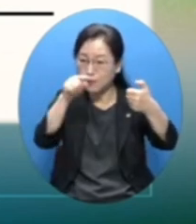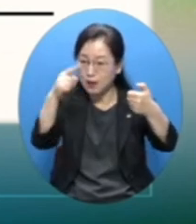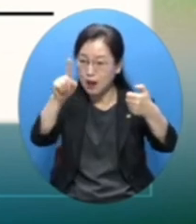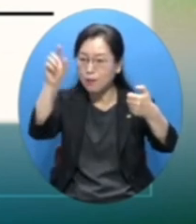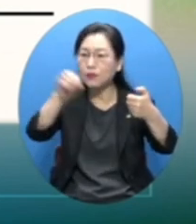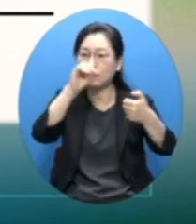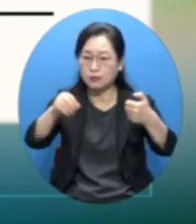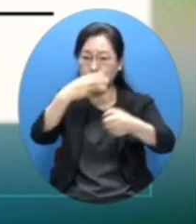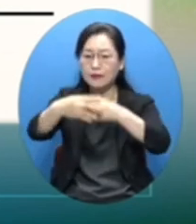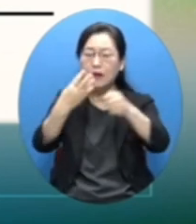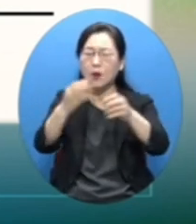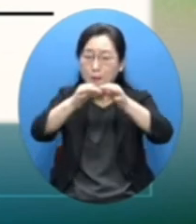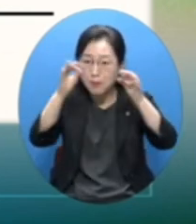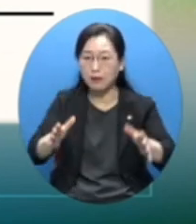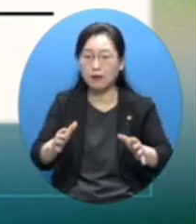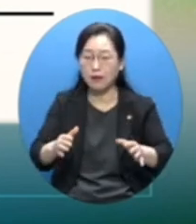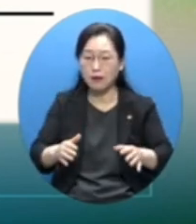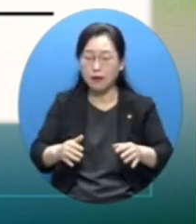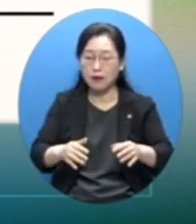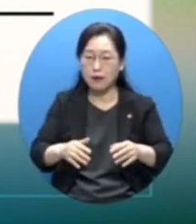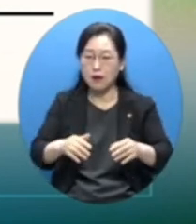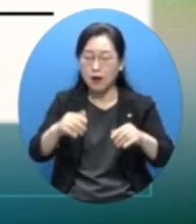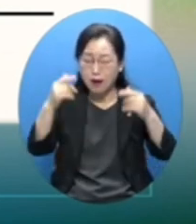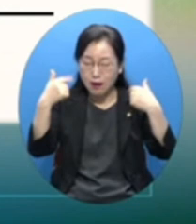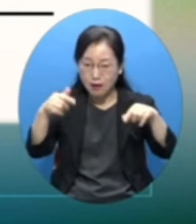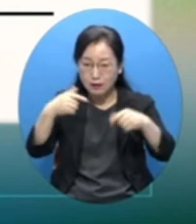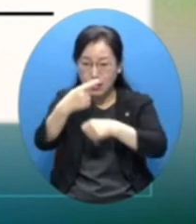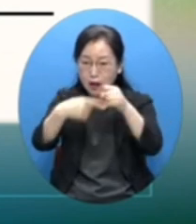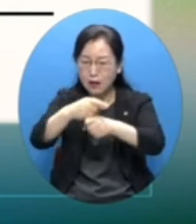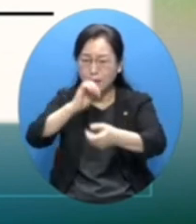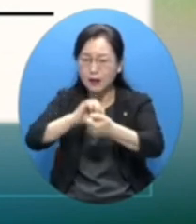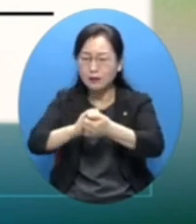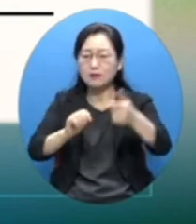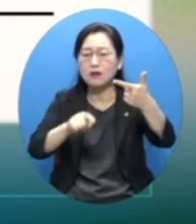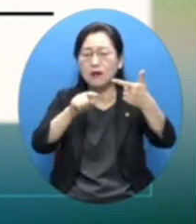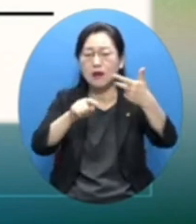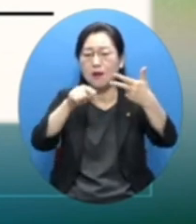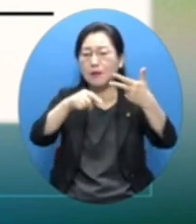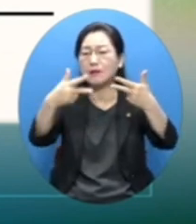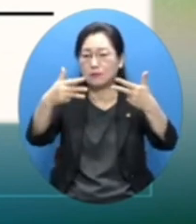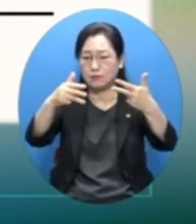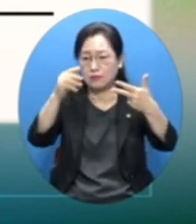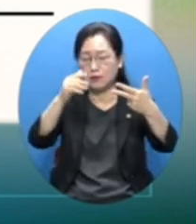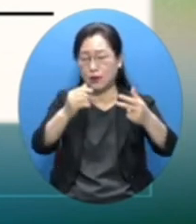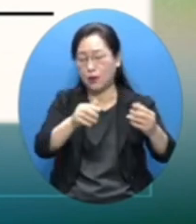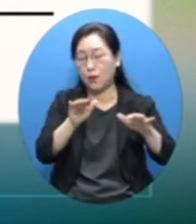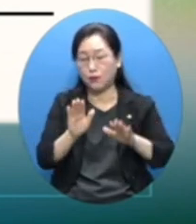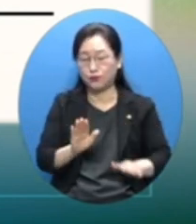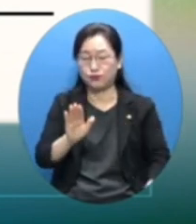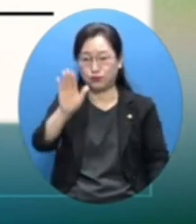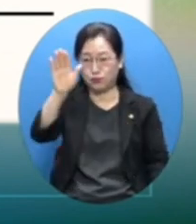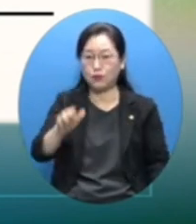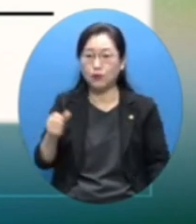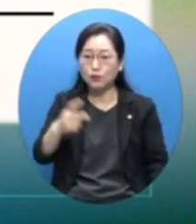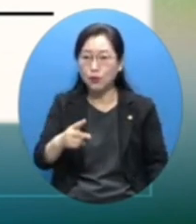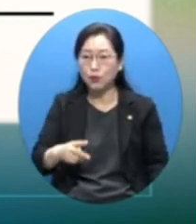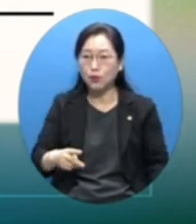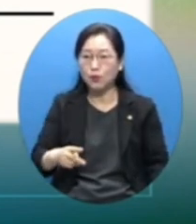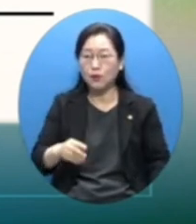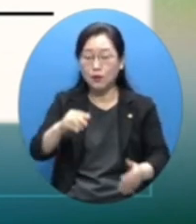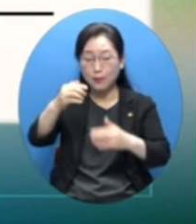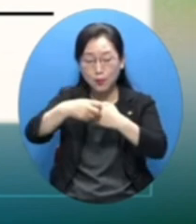4년 동안 늘어났는데요 매년 7.8%씩 증가했고 여기가 총 진료비도 2017년에 3,038억에서